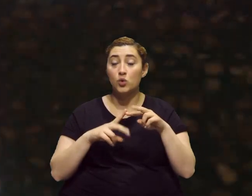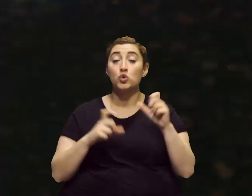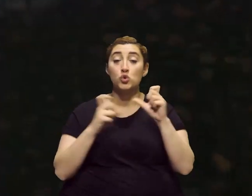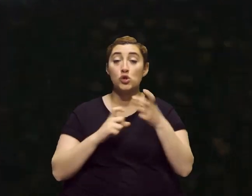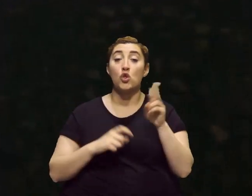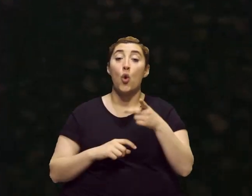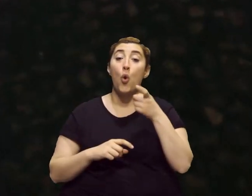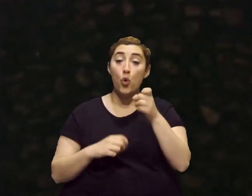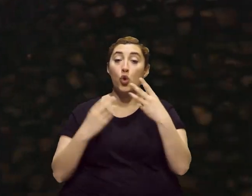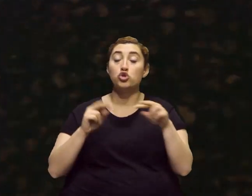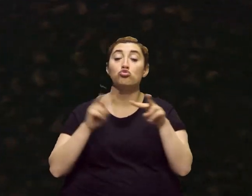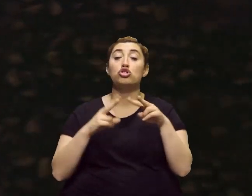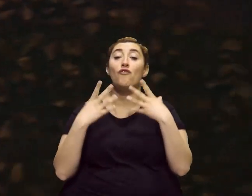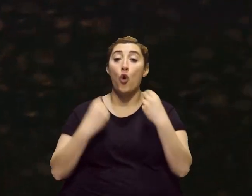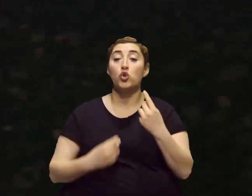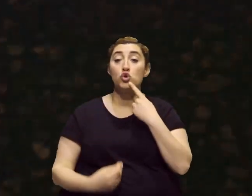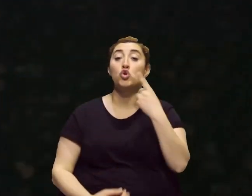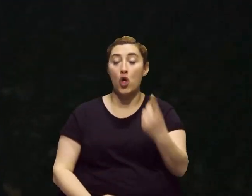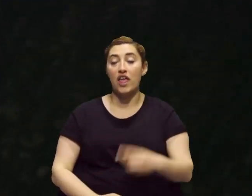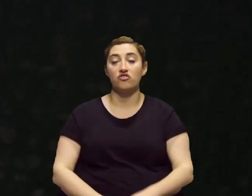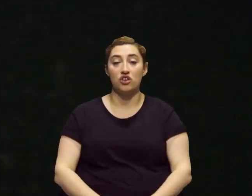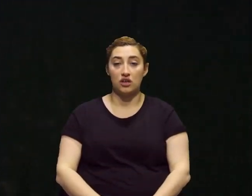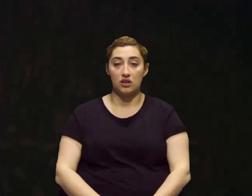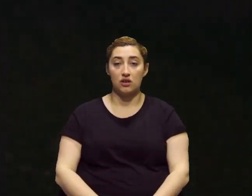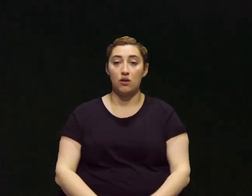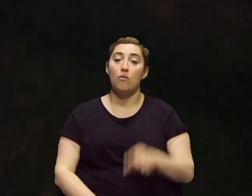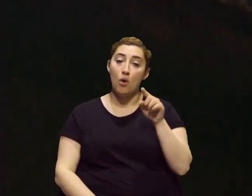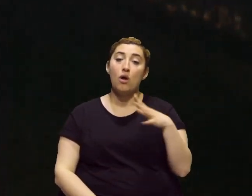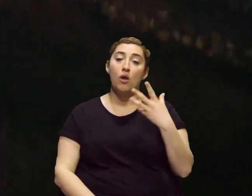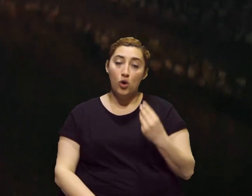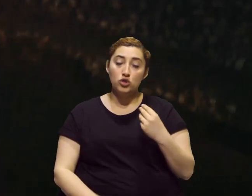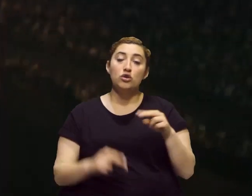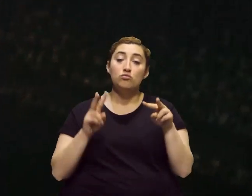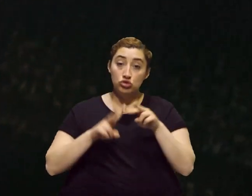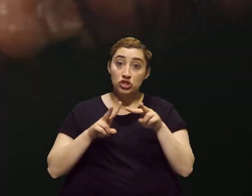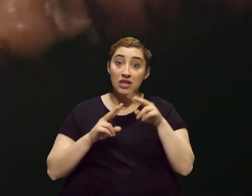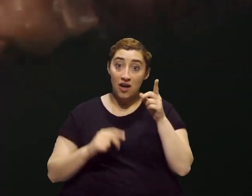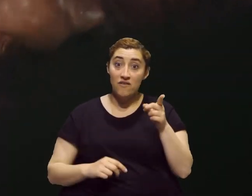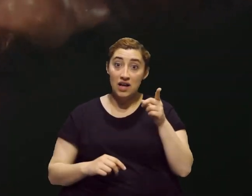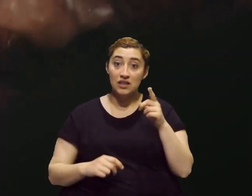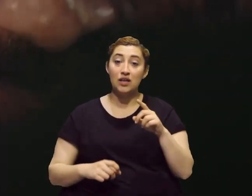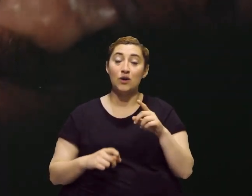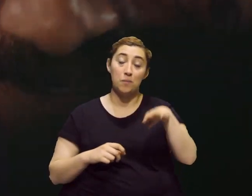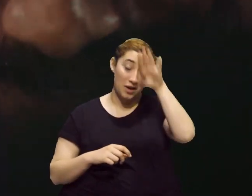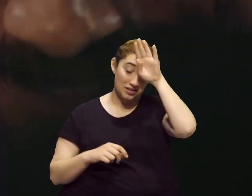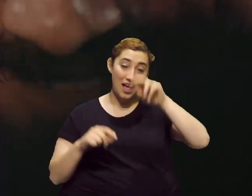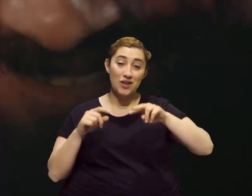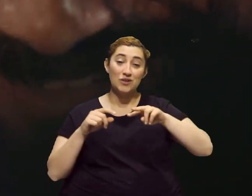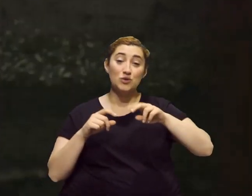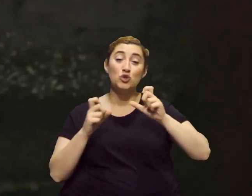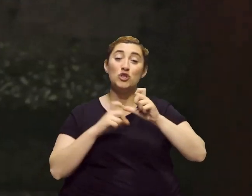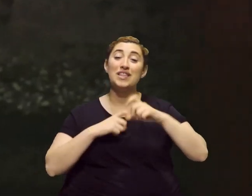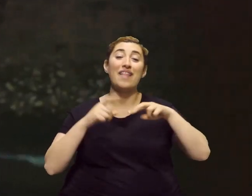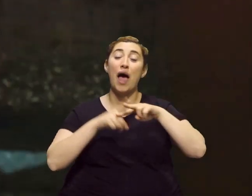sultanı öldürenin Mustafa olduğunu söyleyecek. Böylece Mustafa da Sultanahmet